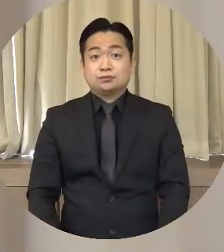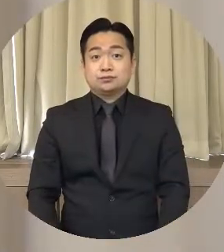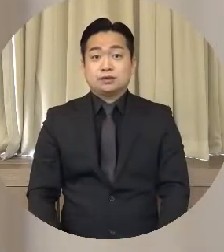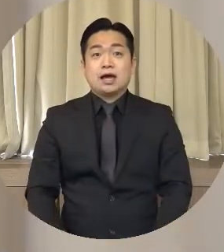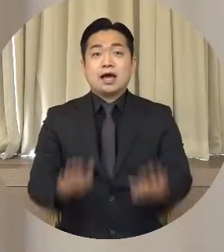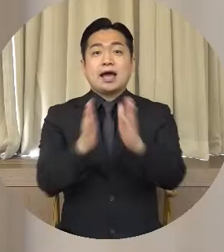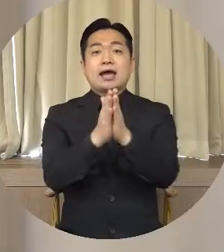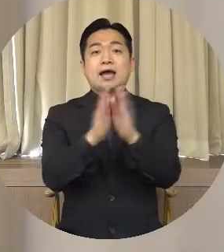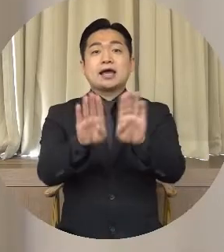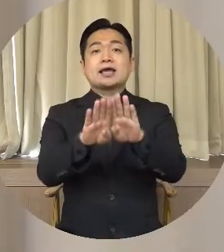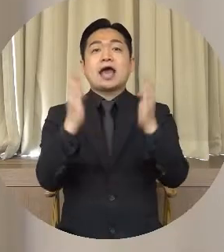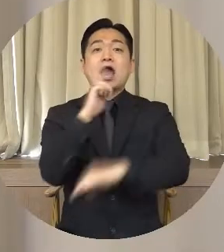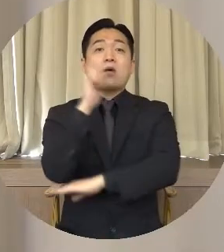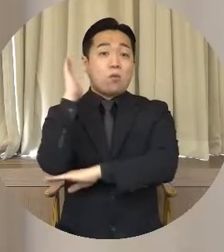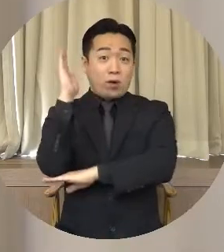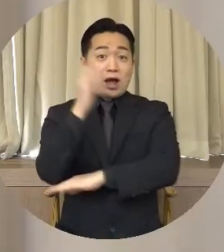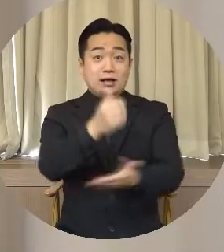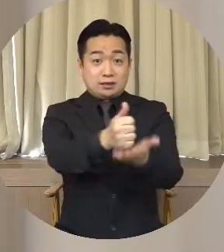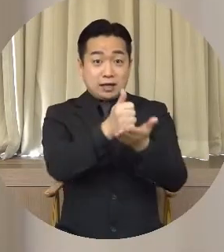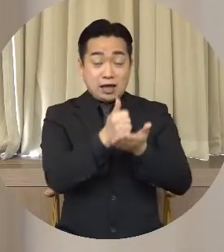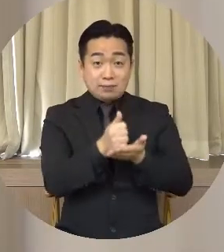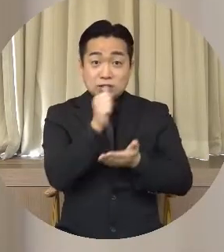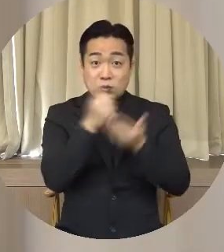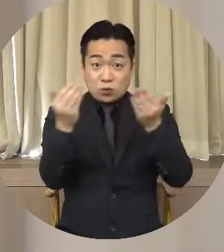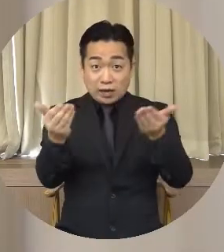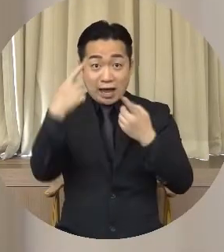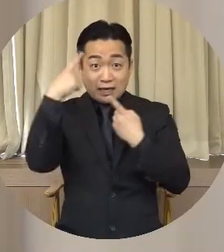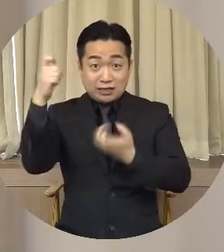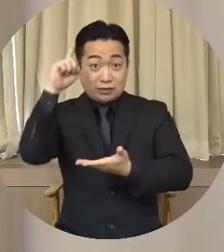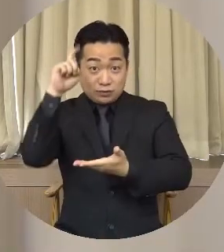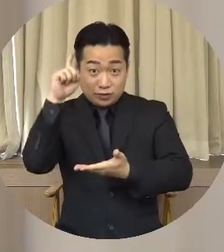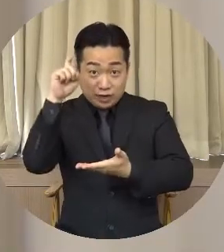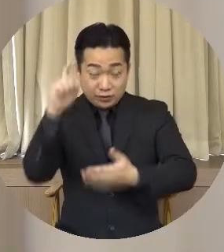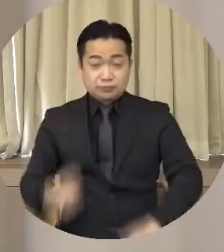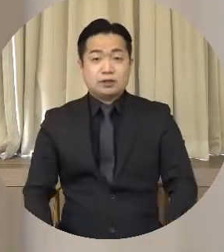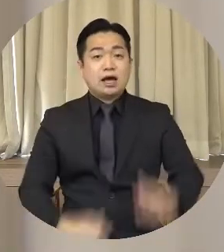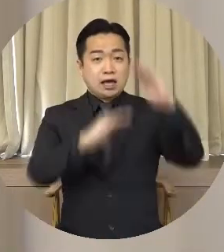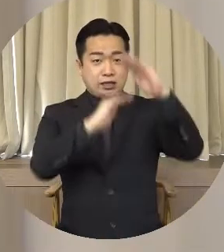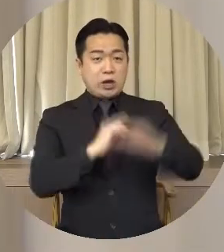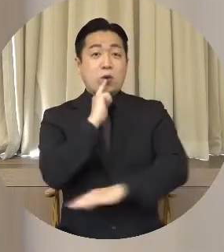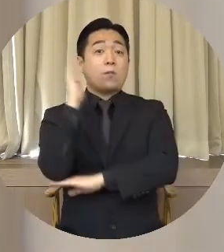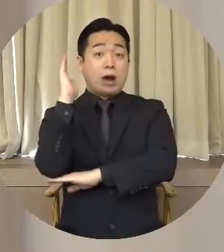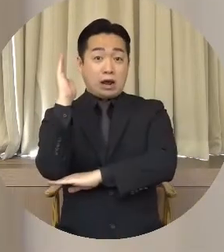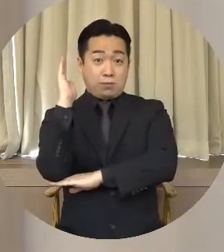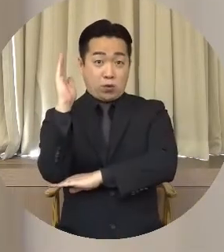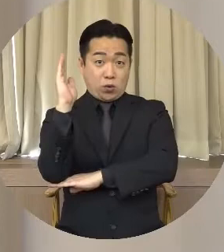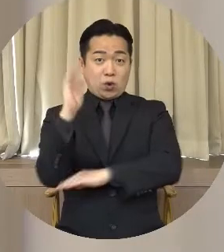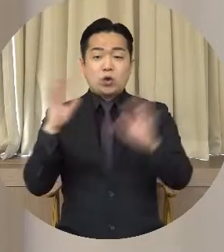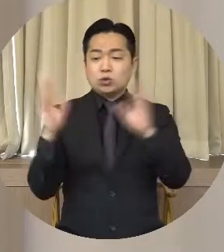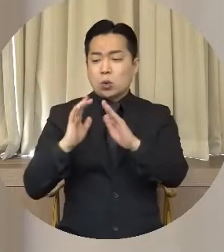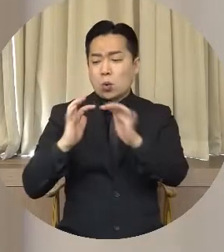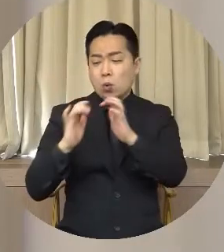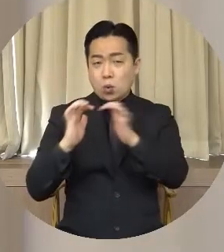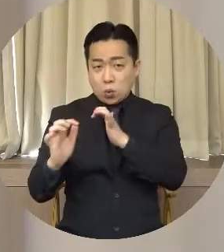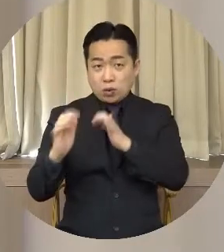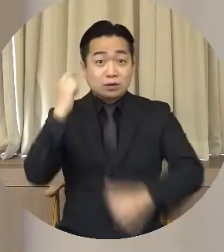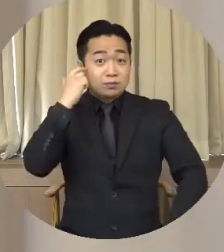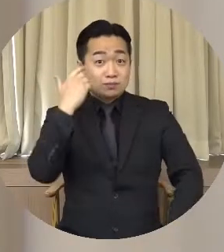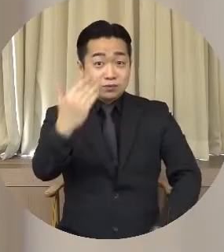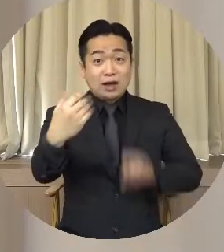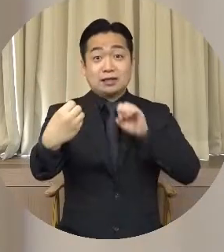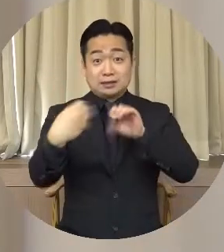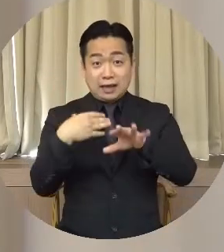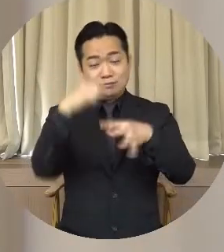축사, 내외빈 소개, 기념촬영, 주제 발표와 토론에 이어서 종합토론 및 질의응답